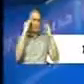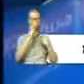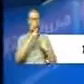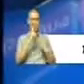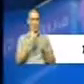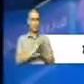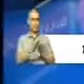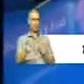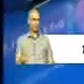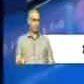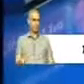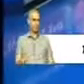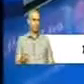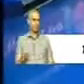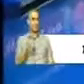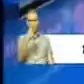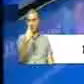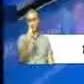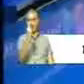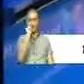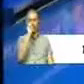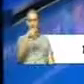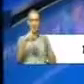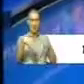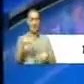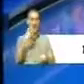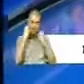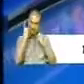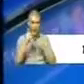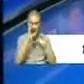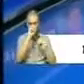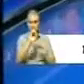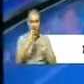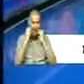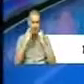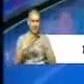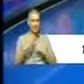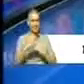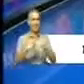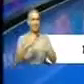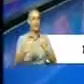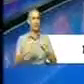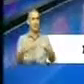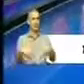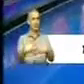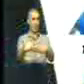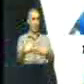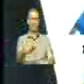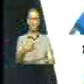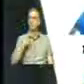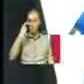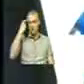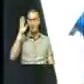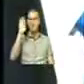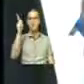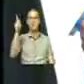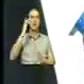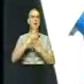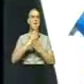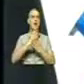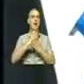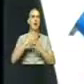בכך. אתה זה שהלכת למצבה של רבין. זה לא דרך רבין, תהליך השלום? תראה, אנחנו למד נתניהו קבר את עצמאות עם